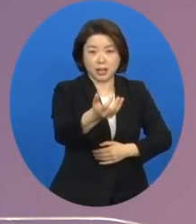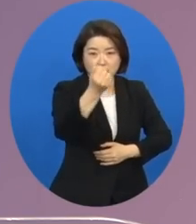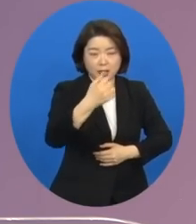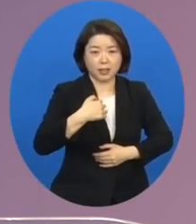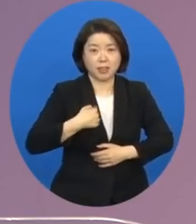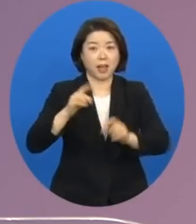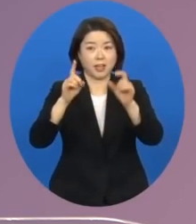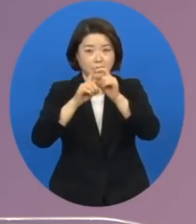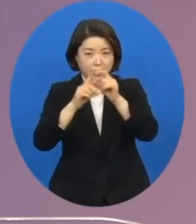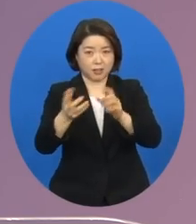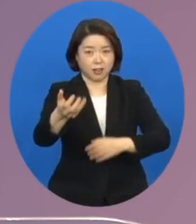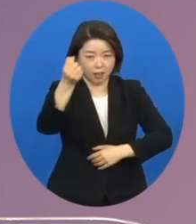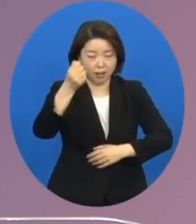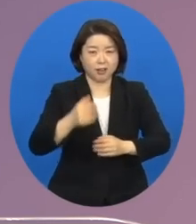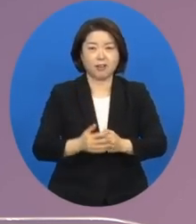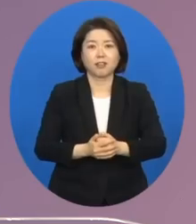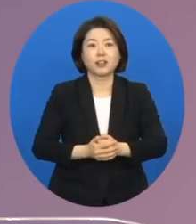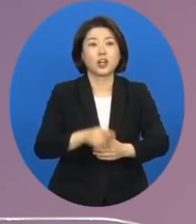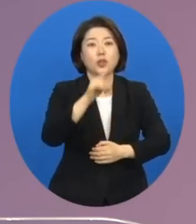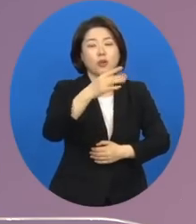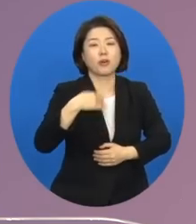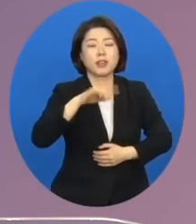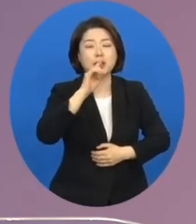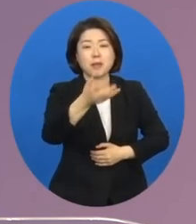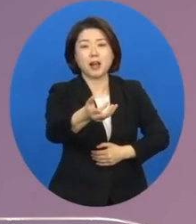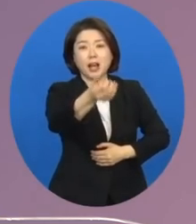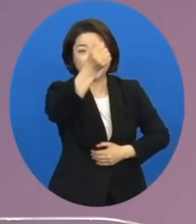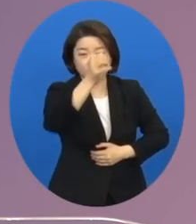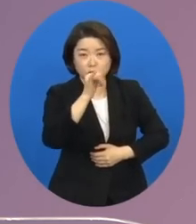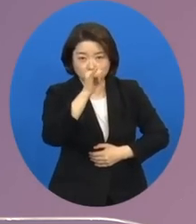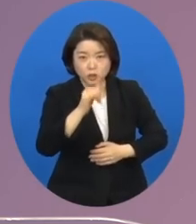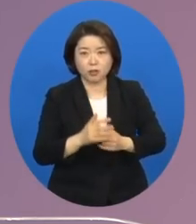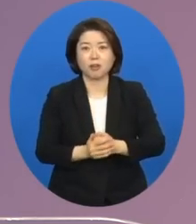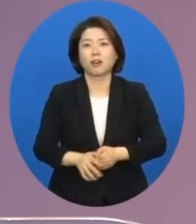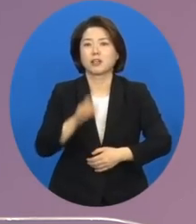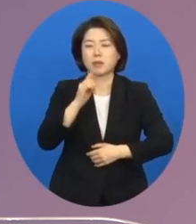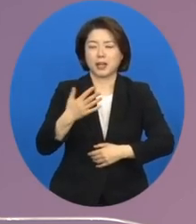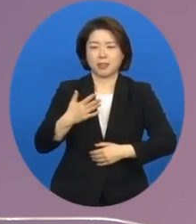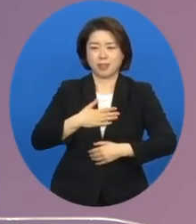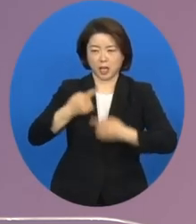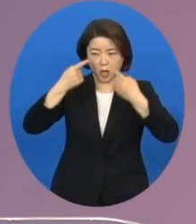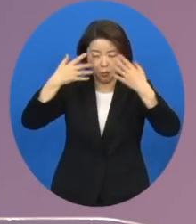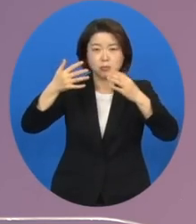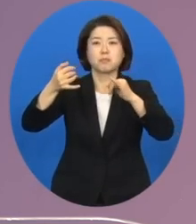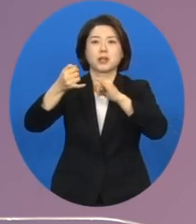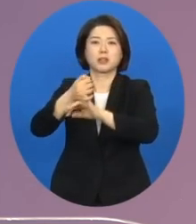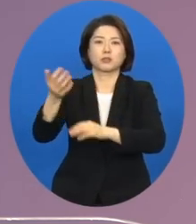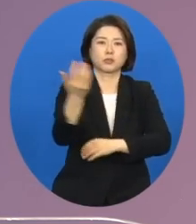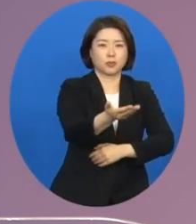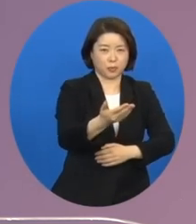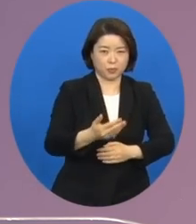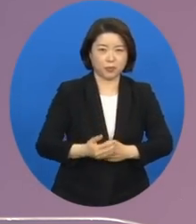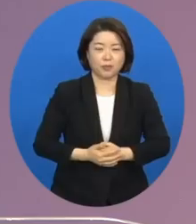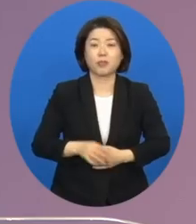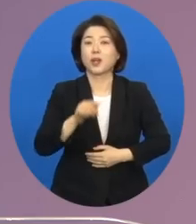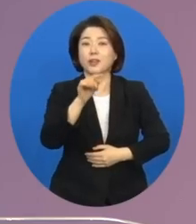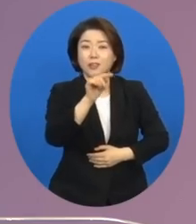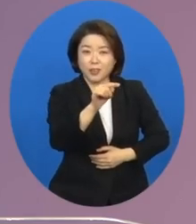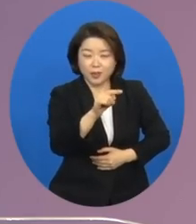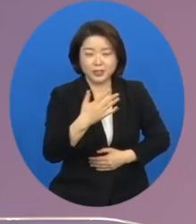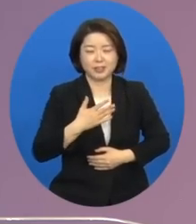있습니다 넌 내 말을 가졌어 이런 표현은 내가 분명히 약속하는 거야 너는